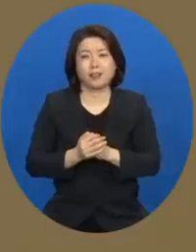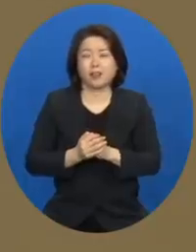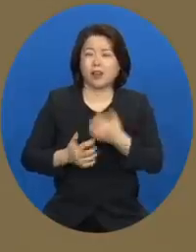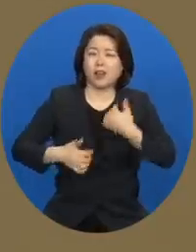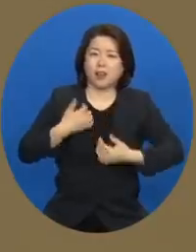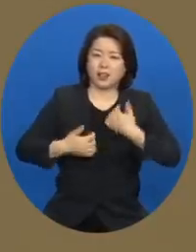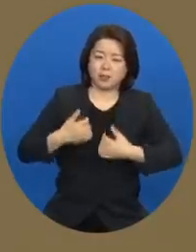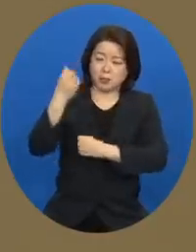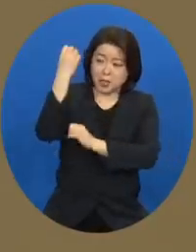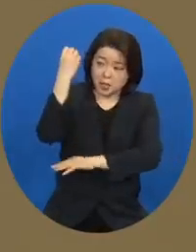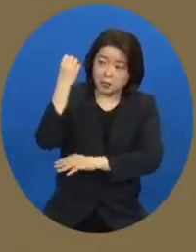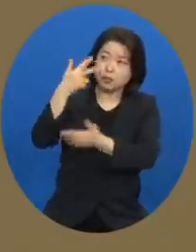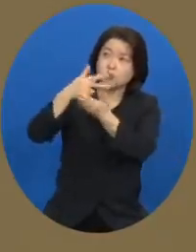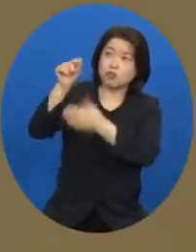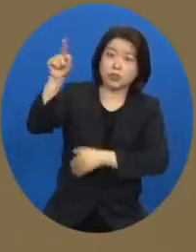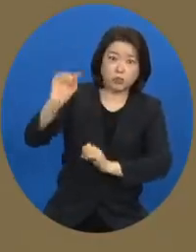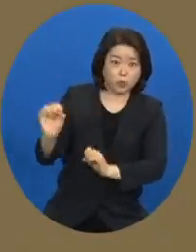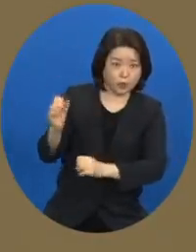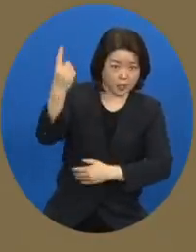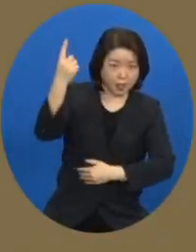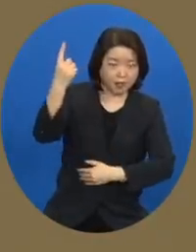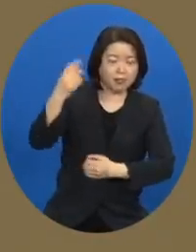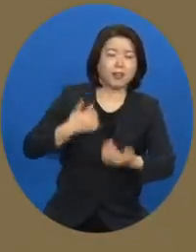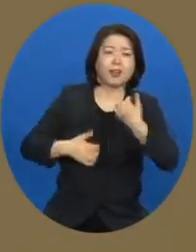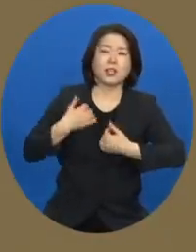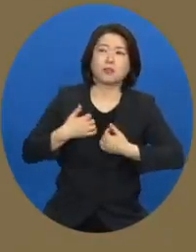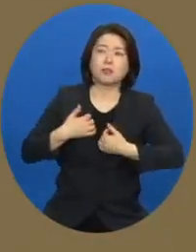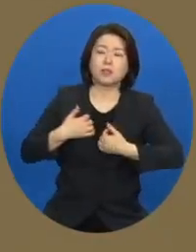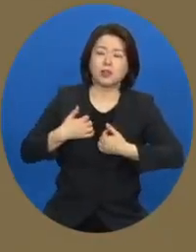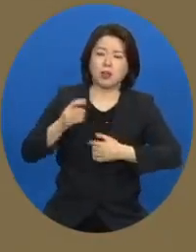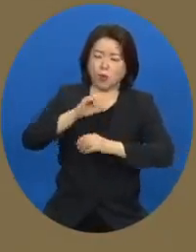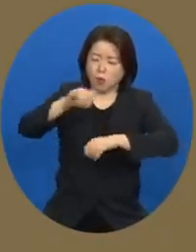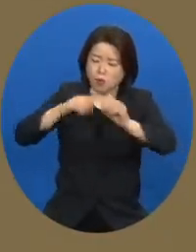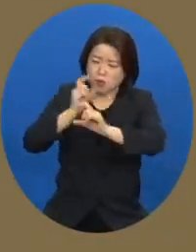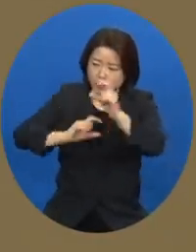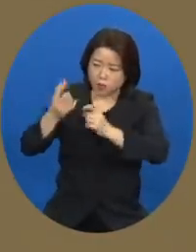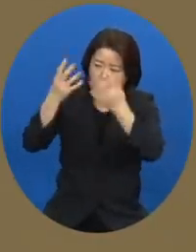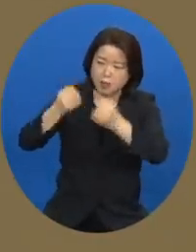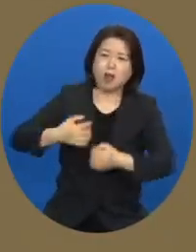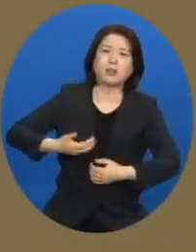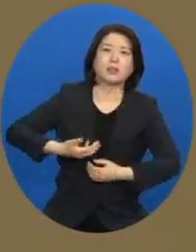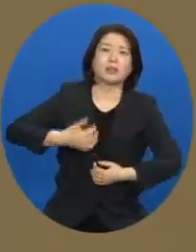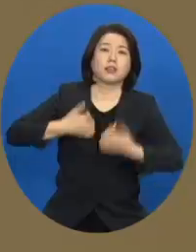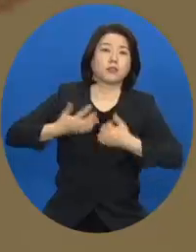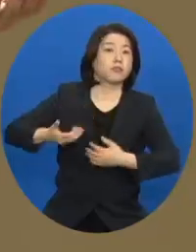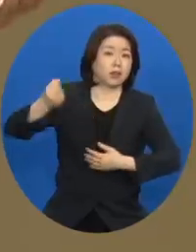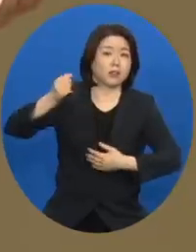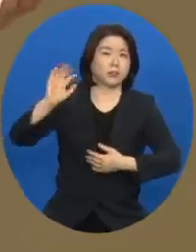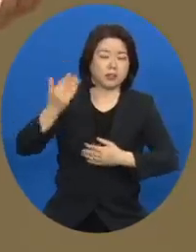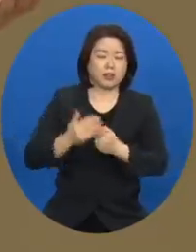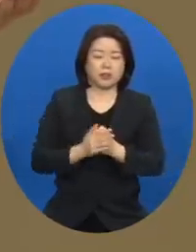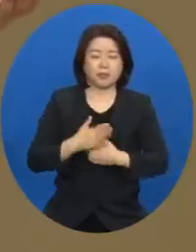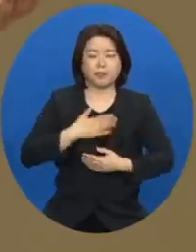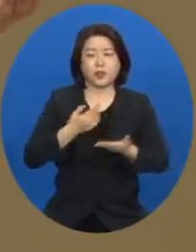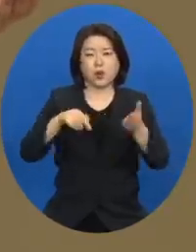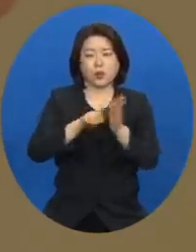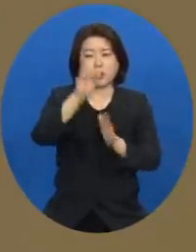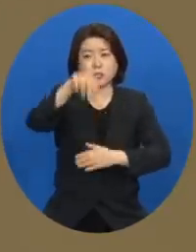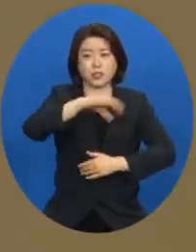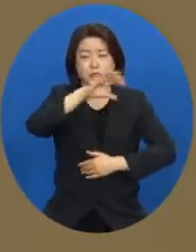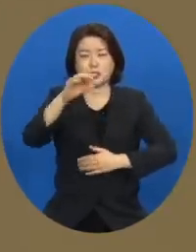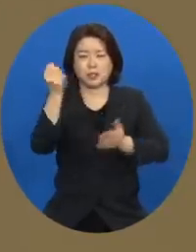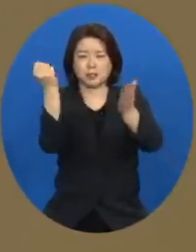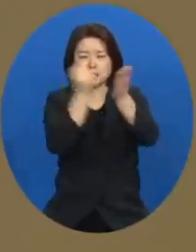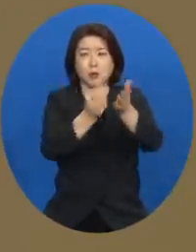기쁨의 근원이신 주님으로 인한 기쁨을 누리게 된 겁니다. 저를 위해서 십자가에 죽으시고